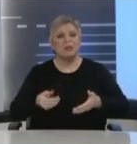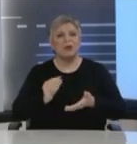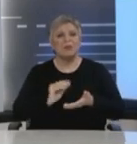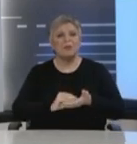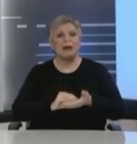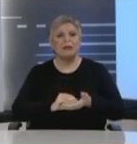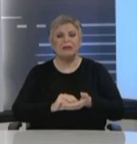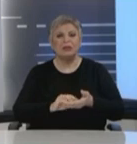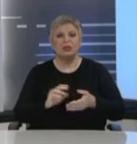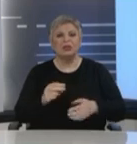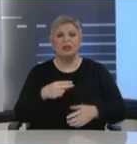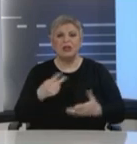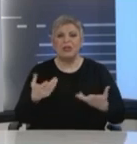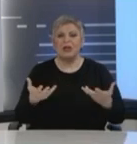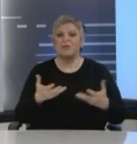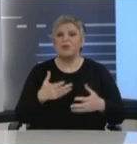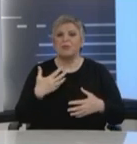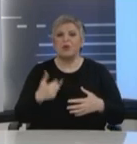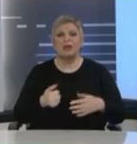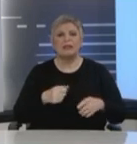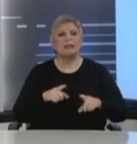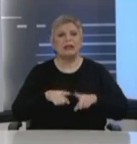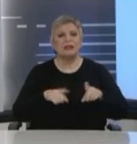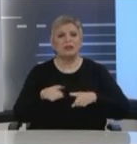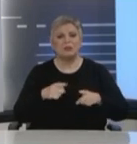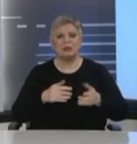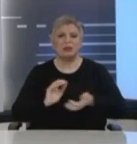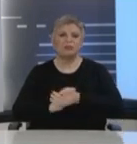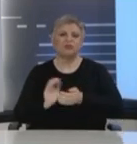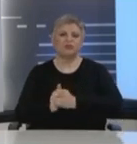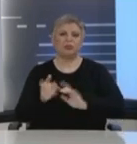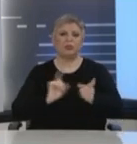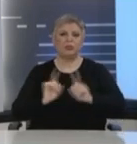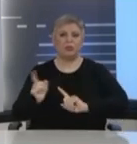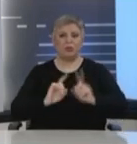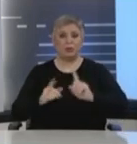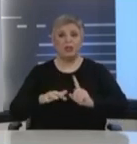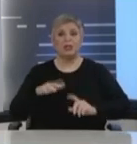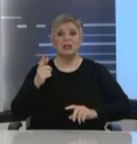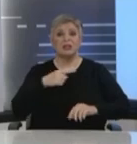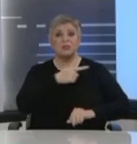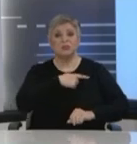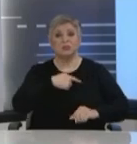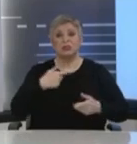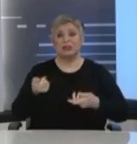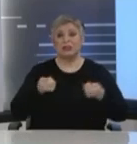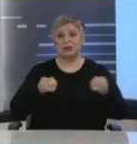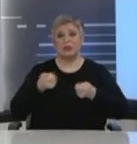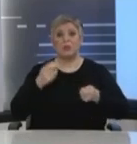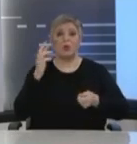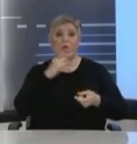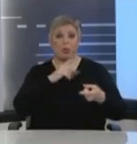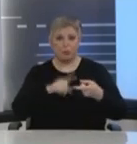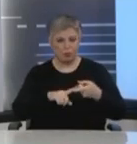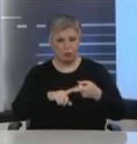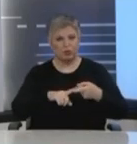αντιμέτωποι με μια πολιτική σκευωρία με ενορχιστρωτή τον κύριο Τσίπρα και βραχίωνε στους υπουργούς του.